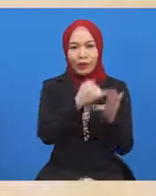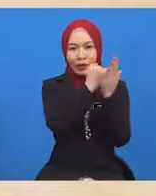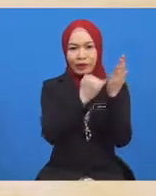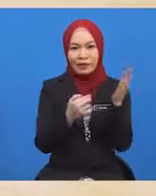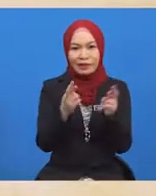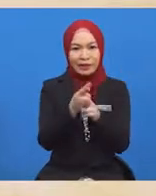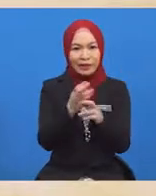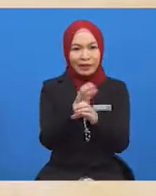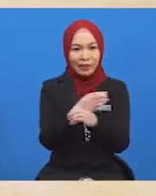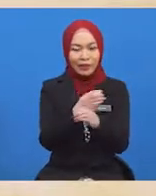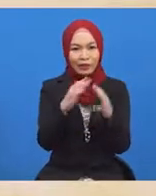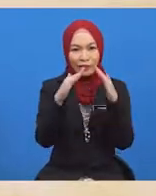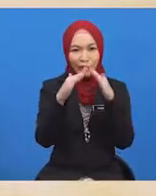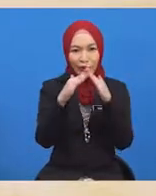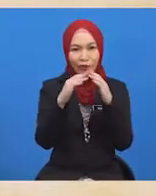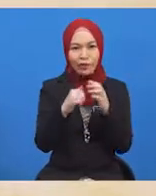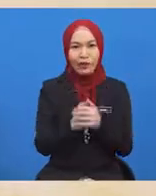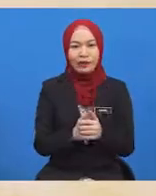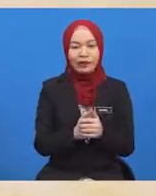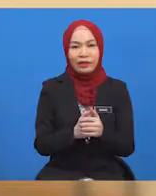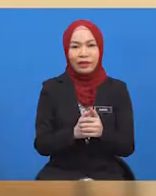yang kamu dapat perhatikan?